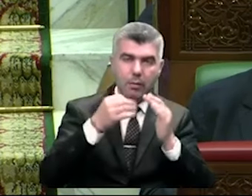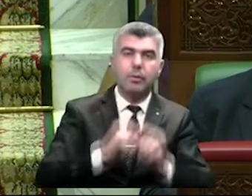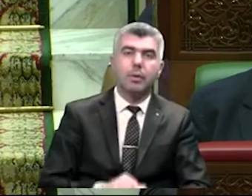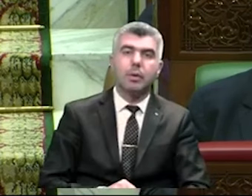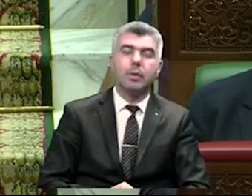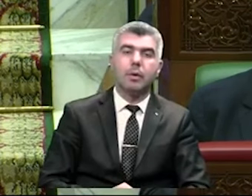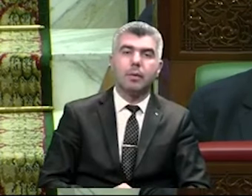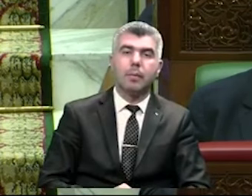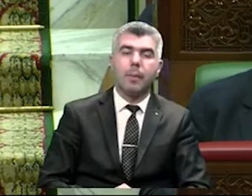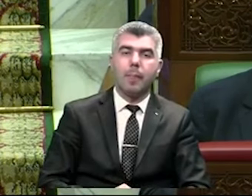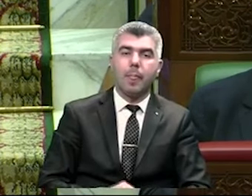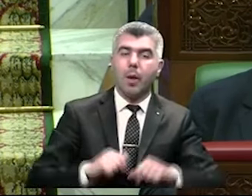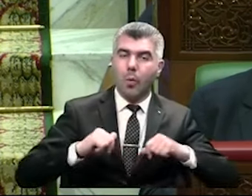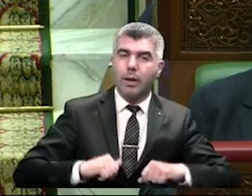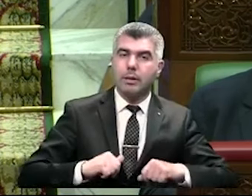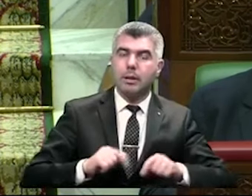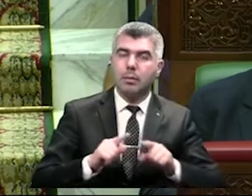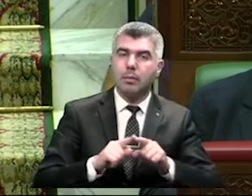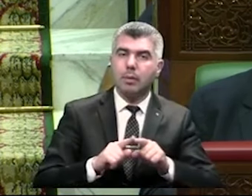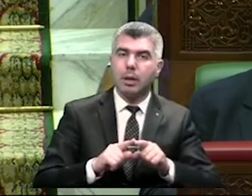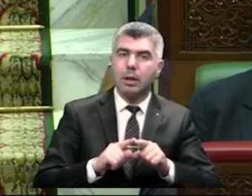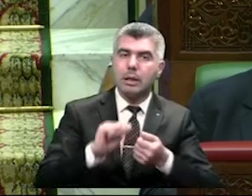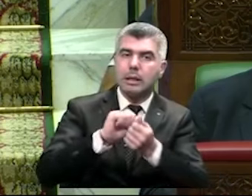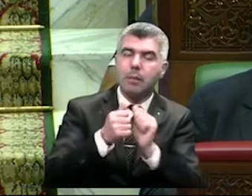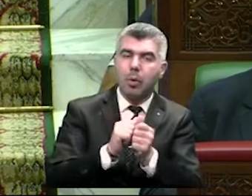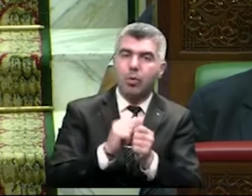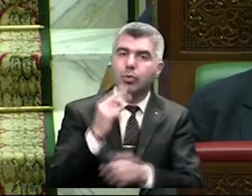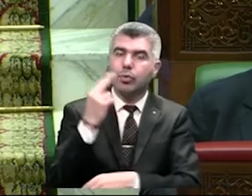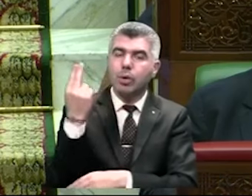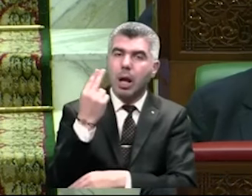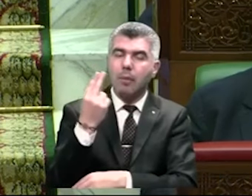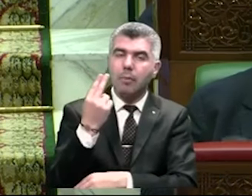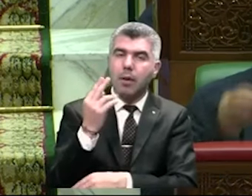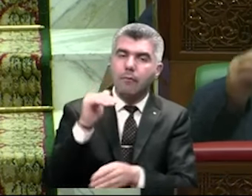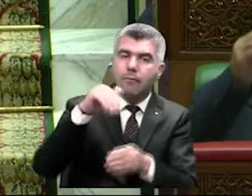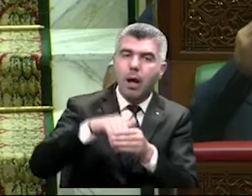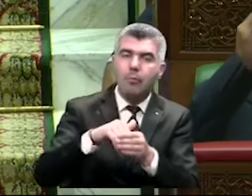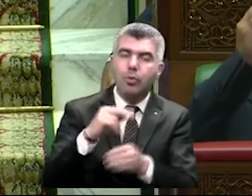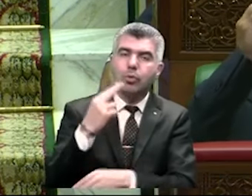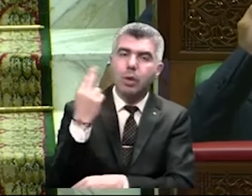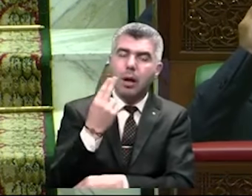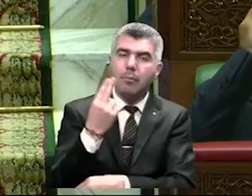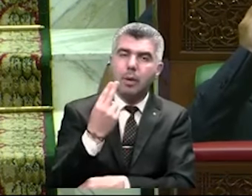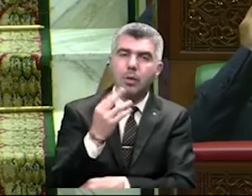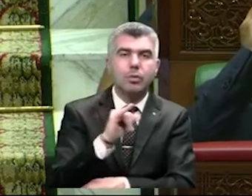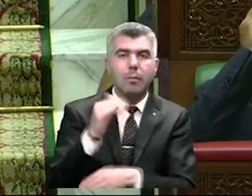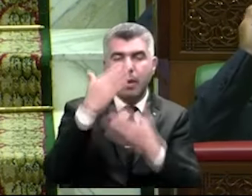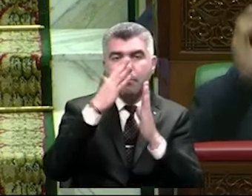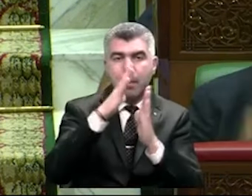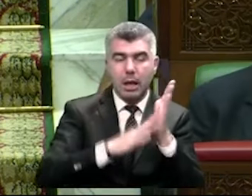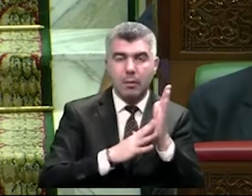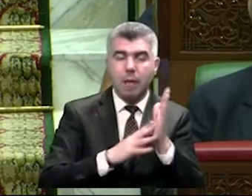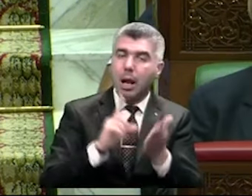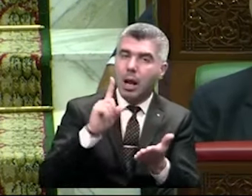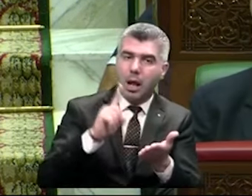الوزير الا يبقى ضور الرياضه الجامعيه منحصرا داخل اسوار الجامعات المغربيه بل